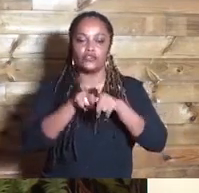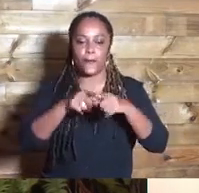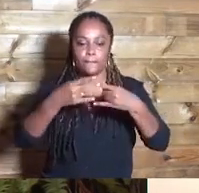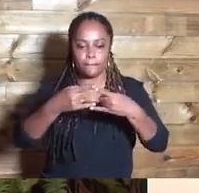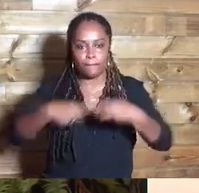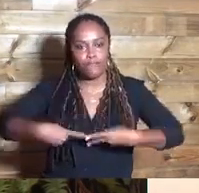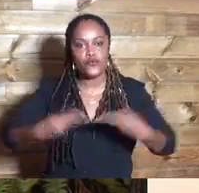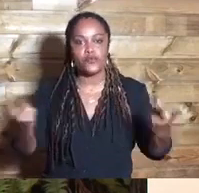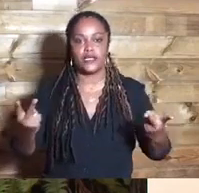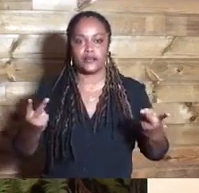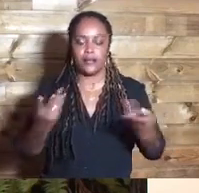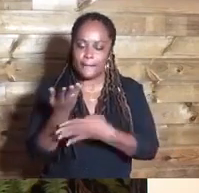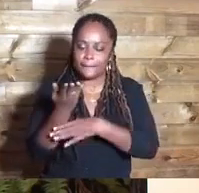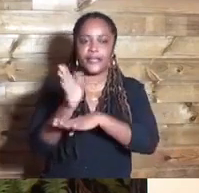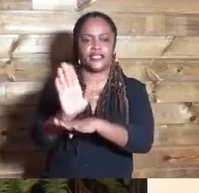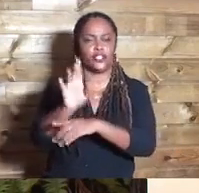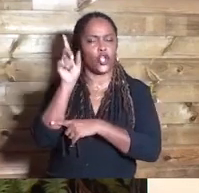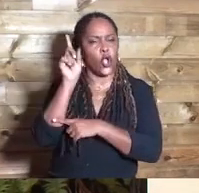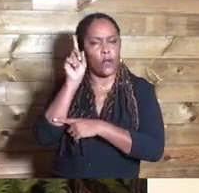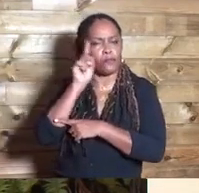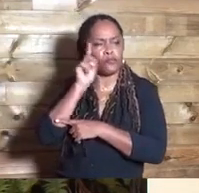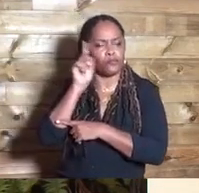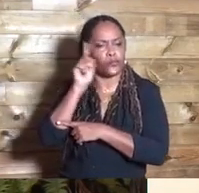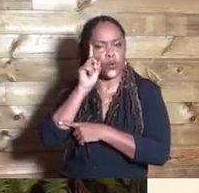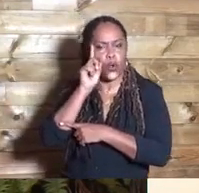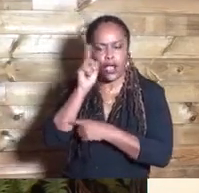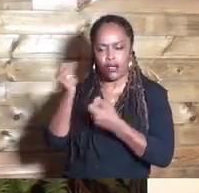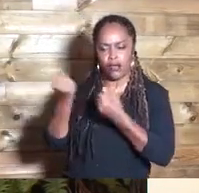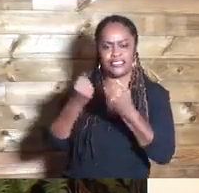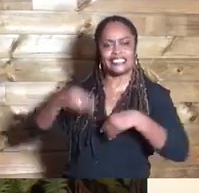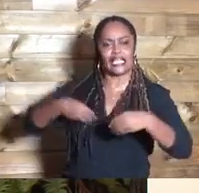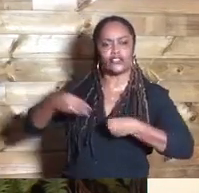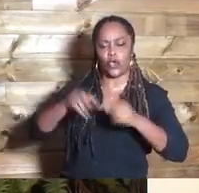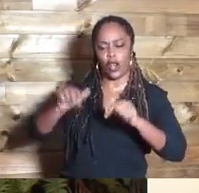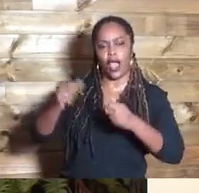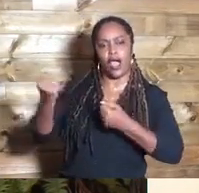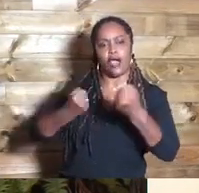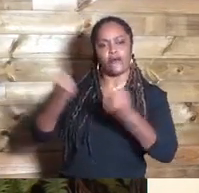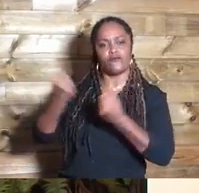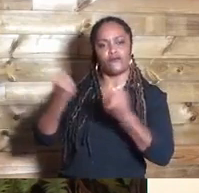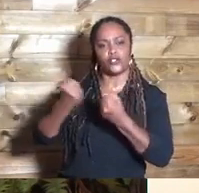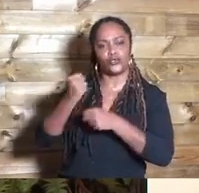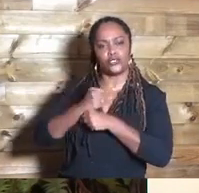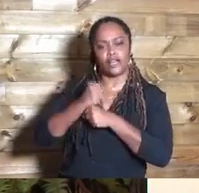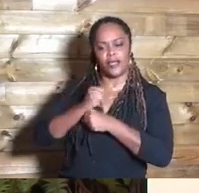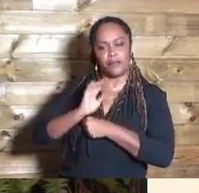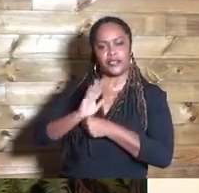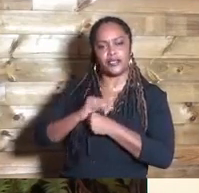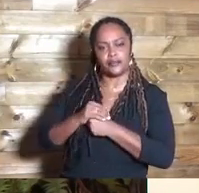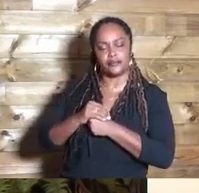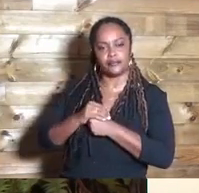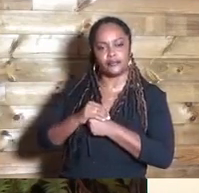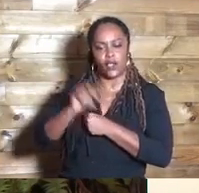côté, pourquoi nous avons utilisé l'argent pour battre une voiture de fonction. Parce que l'esprit qu'on voit, c'est aussi la transparence sur le